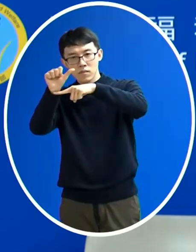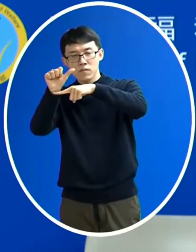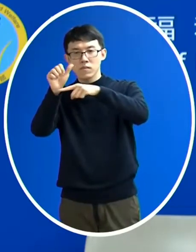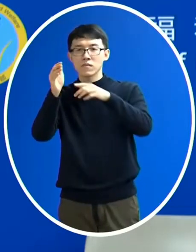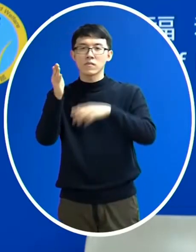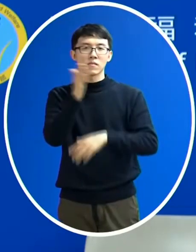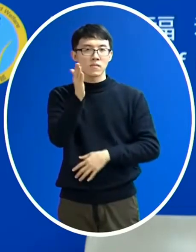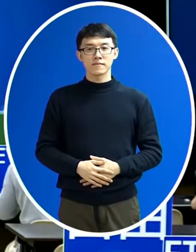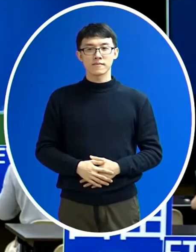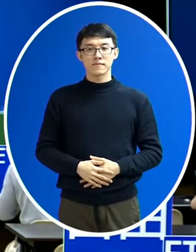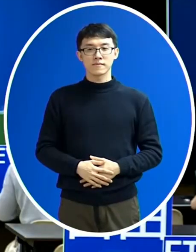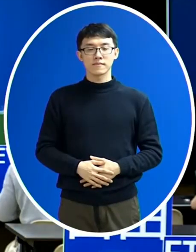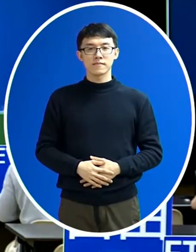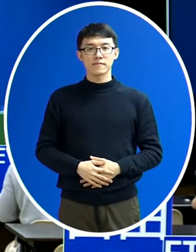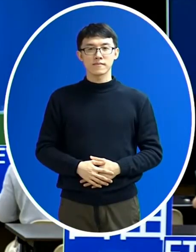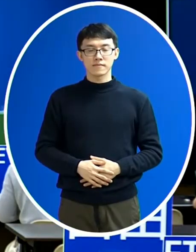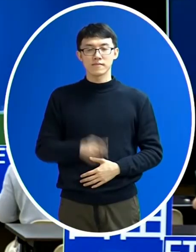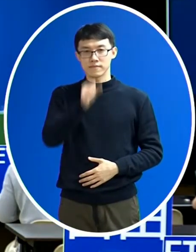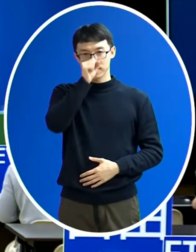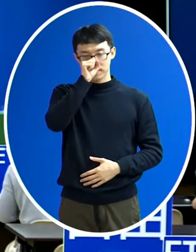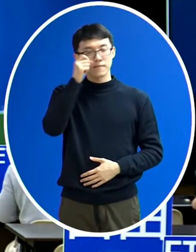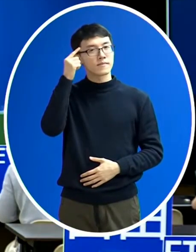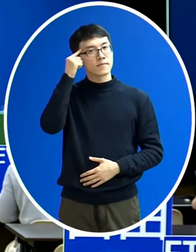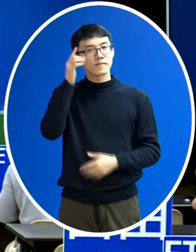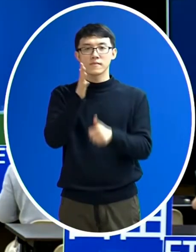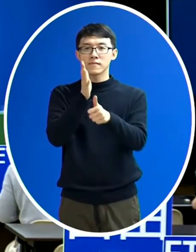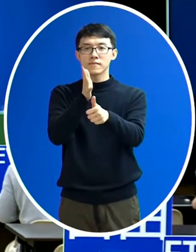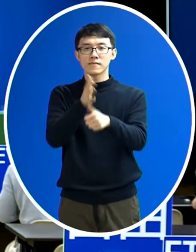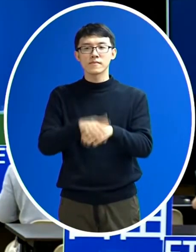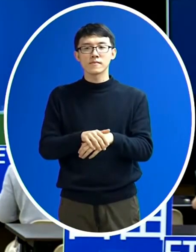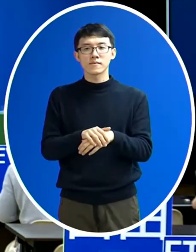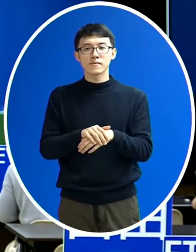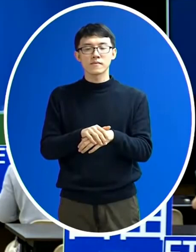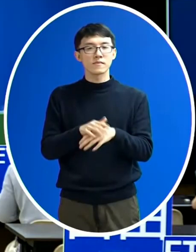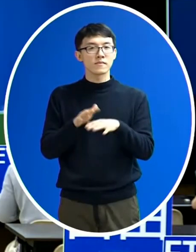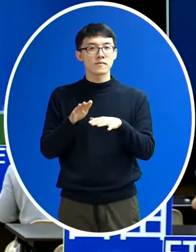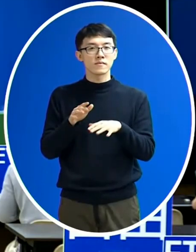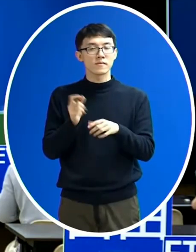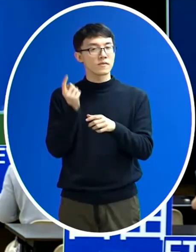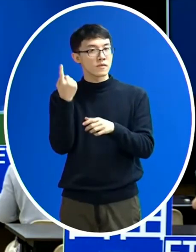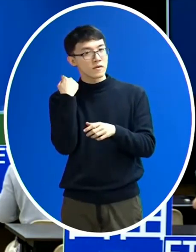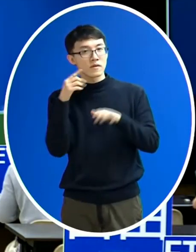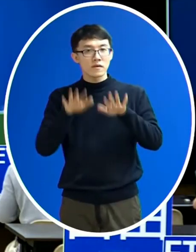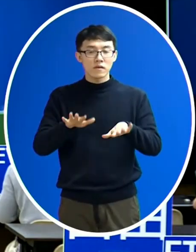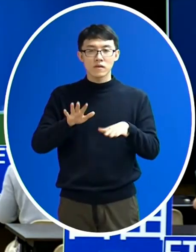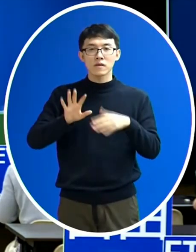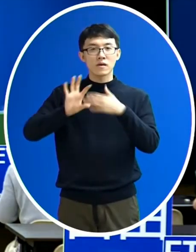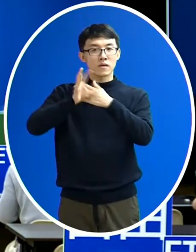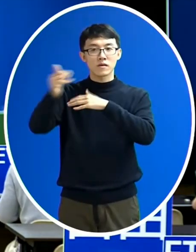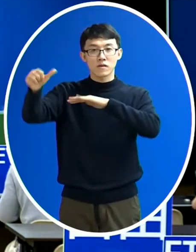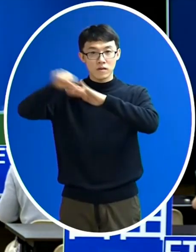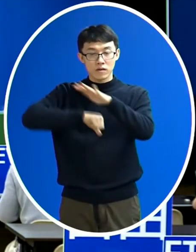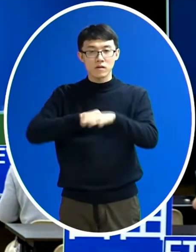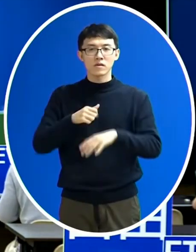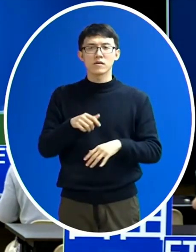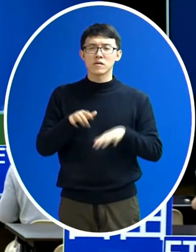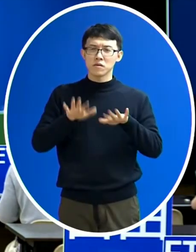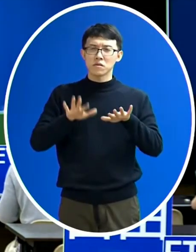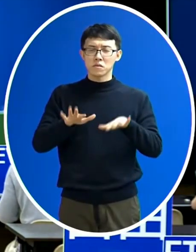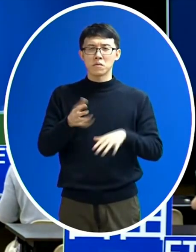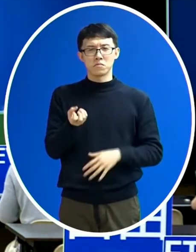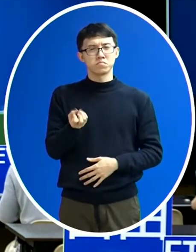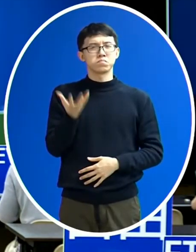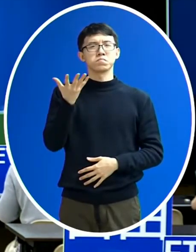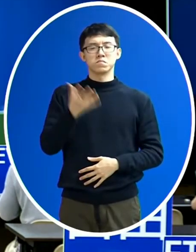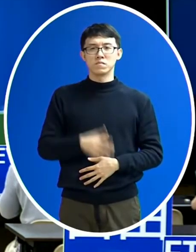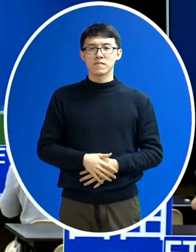17.9%到25.0% 以上。 那指挥官好，想请教一下这两天的境外移入数，就昨天500多，今天也是蛮高的数字，